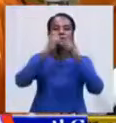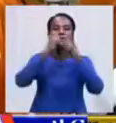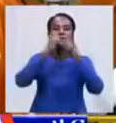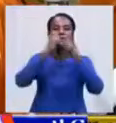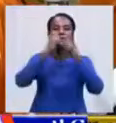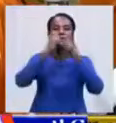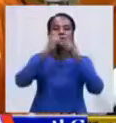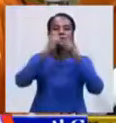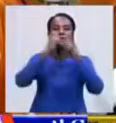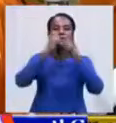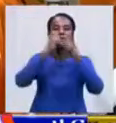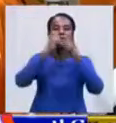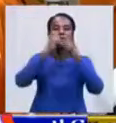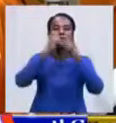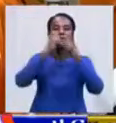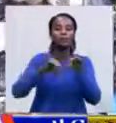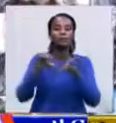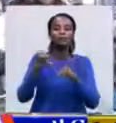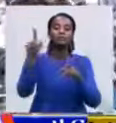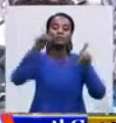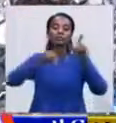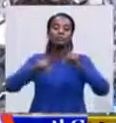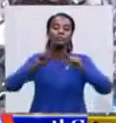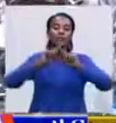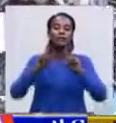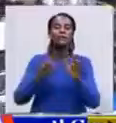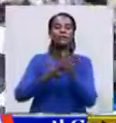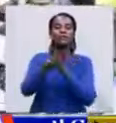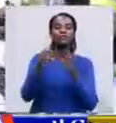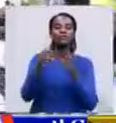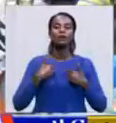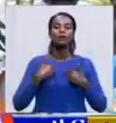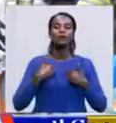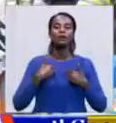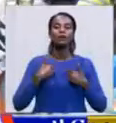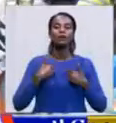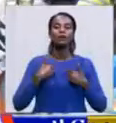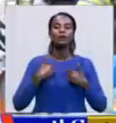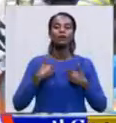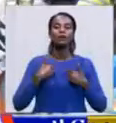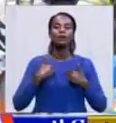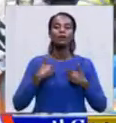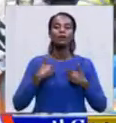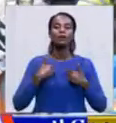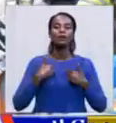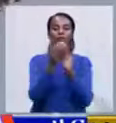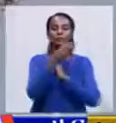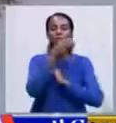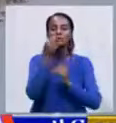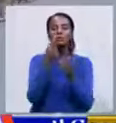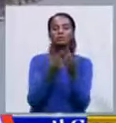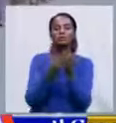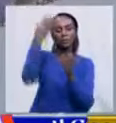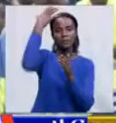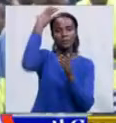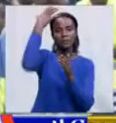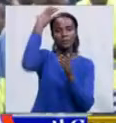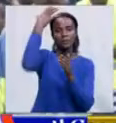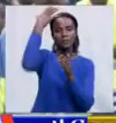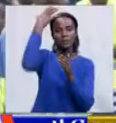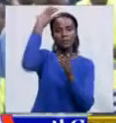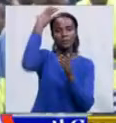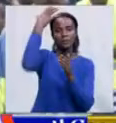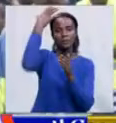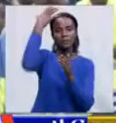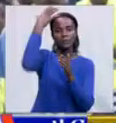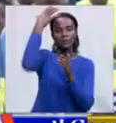ስራዎችን በከተማው ብናከናውንም ህብረተሰቡ ግን ለቫይረሱ ያለው ግንዛቤ ውስንነት ያለበትና ይህም መንግስትና ወጣቱ እየሰራ ያለውን